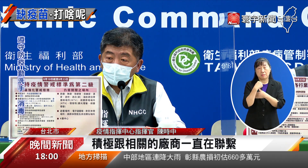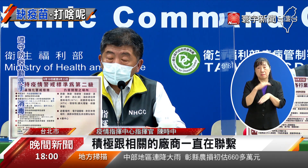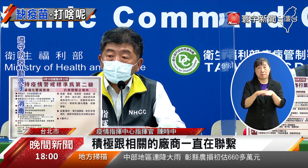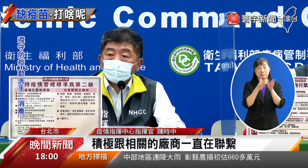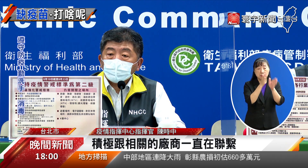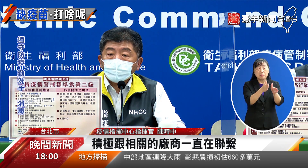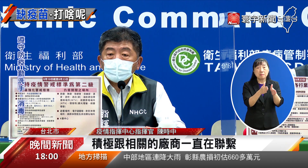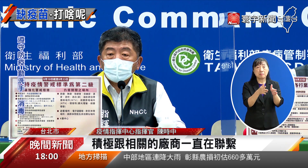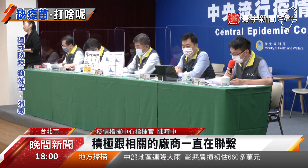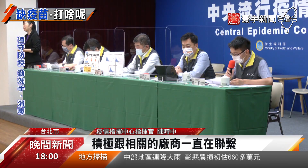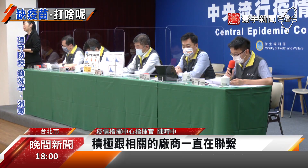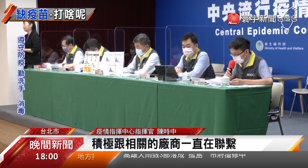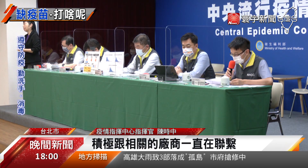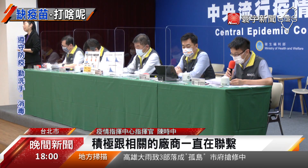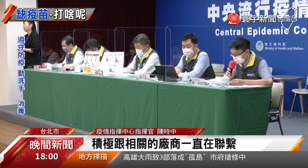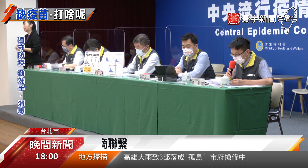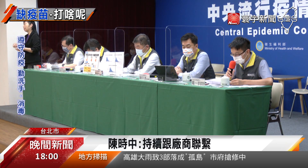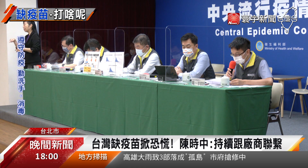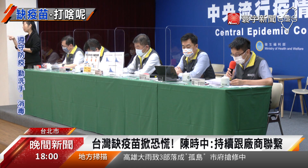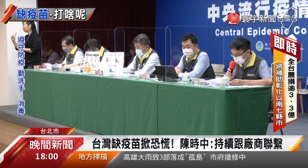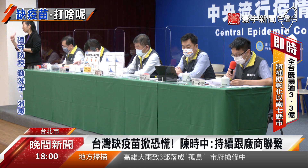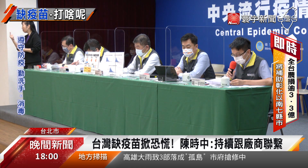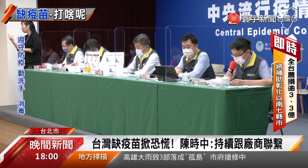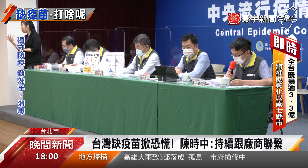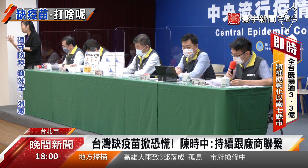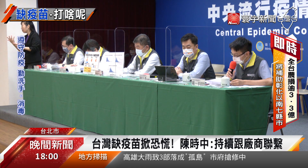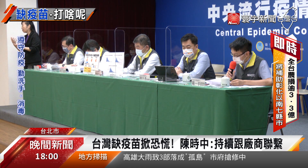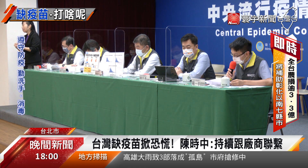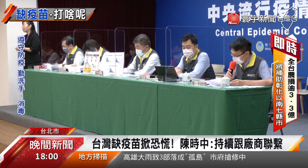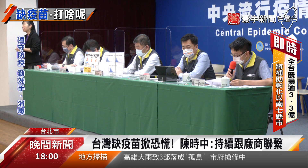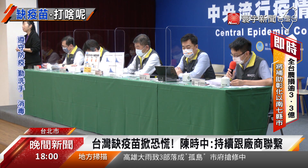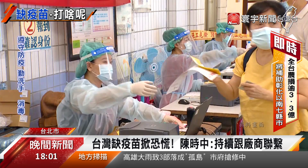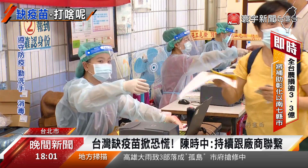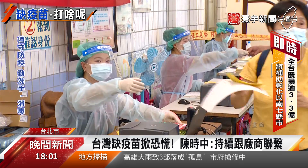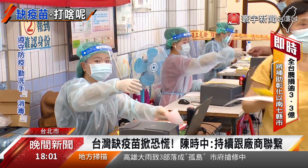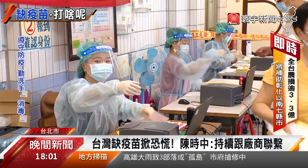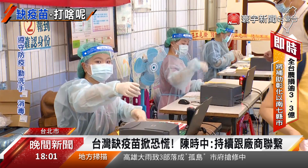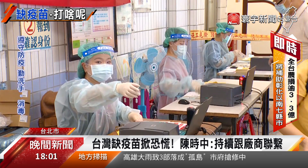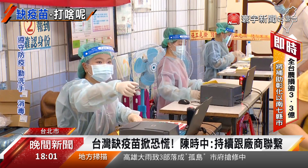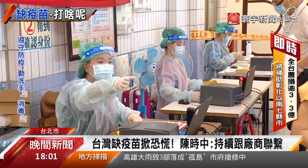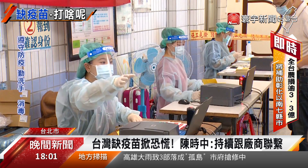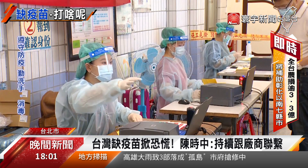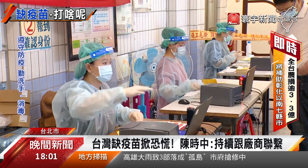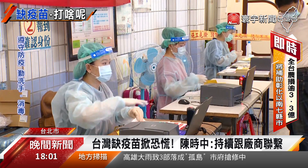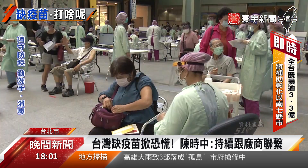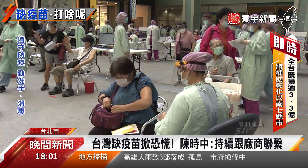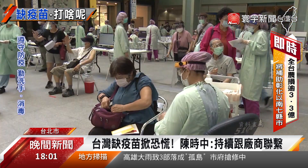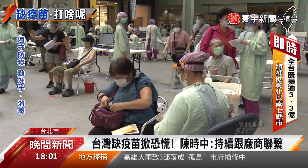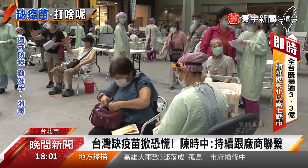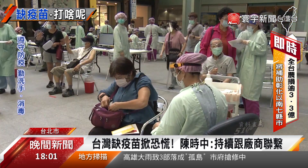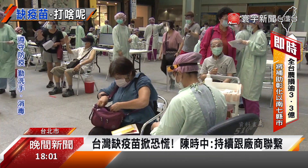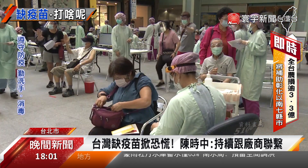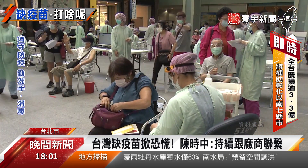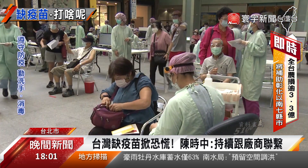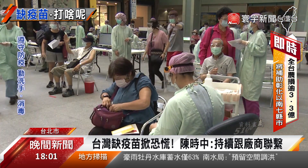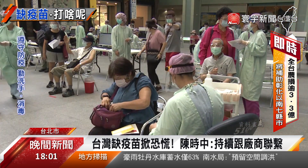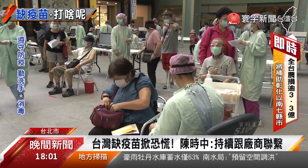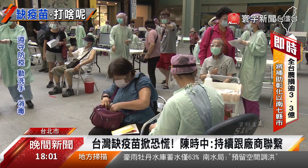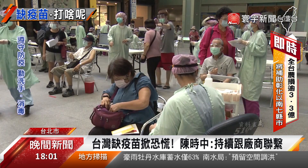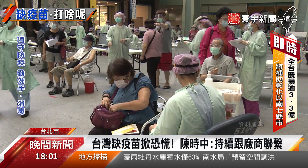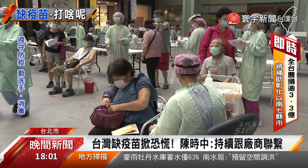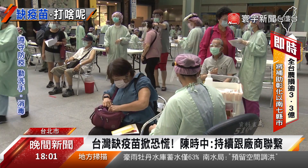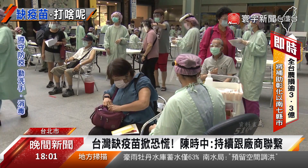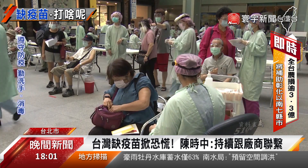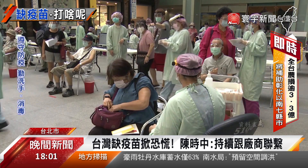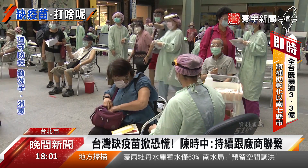的廠商一直在聯繫指揮官陳時中坦言疫苗已經告急因為四五輪預約民眾施打完畢後國內疫苗恐